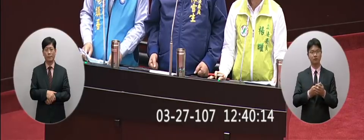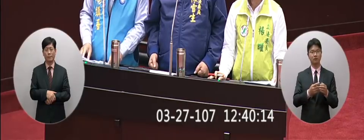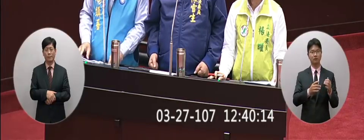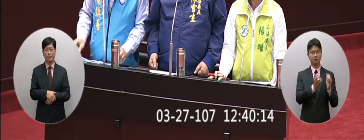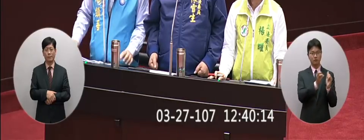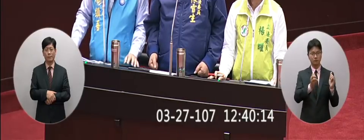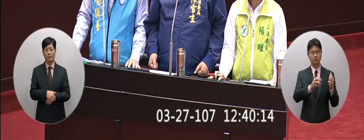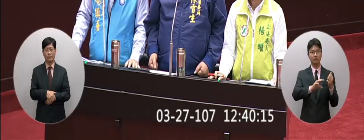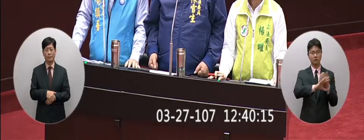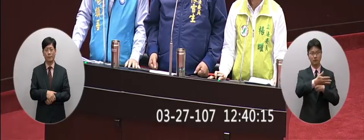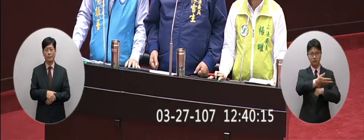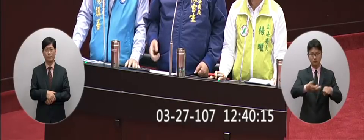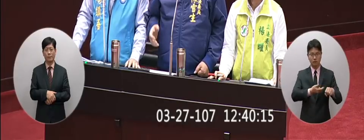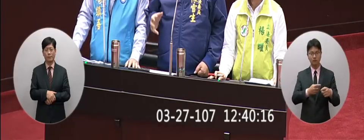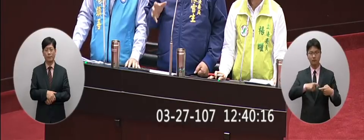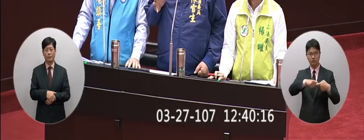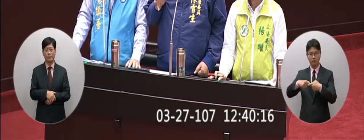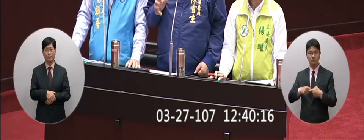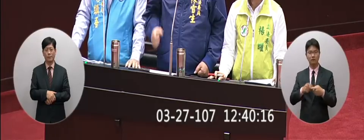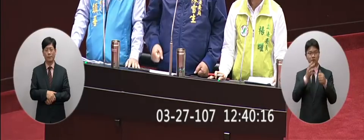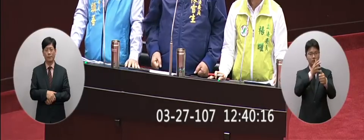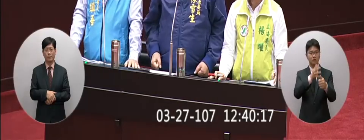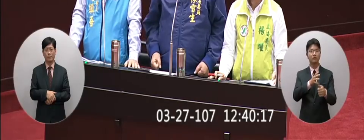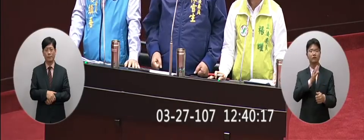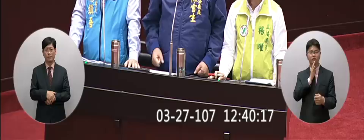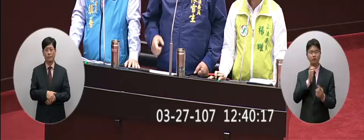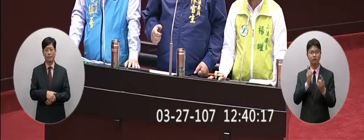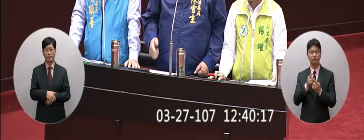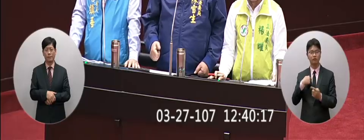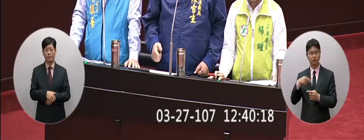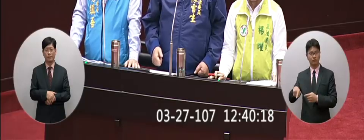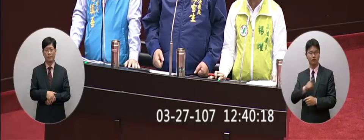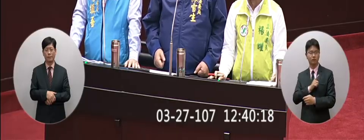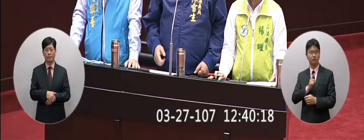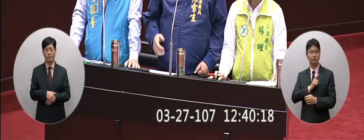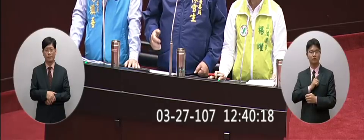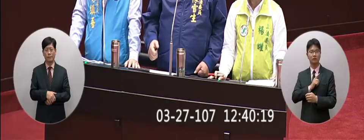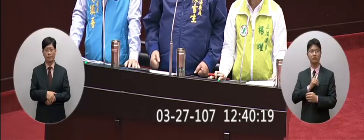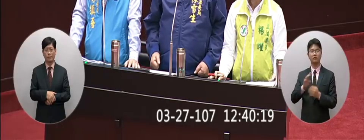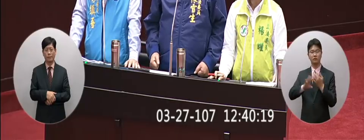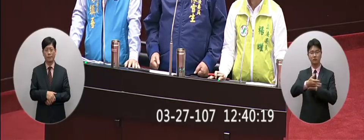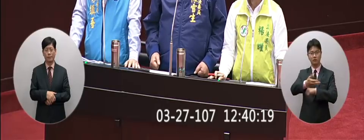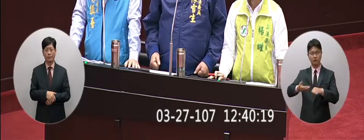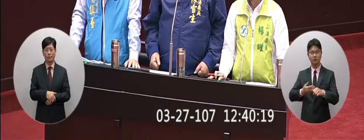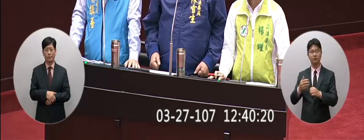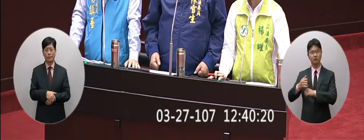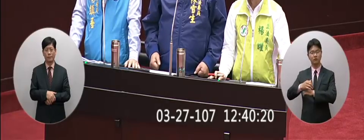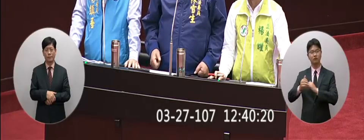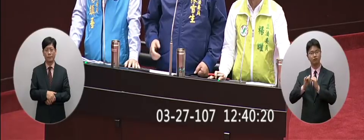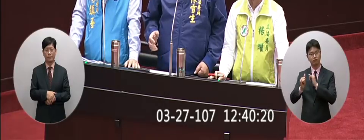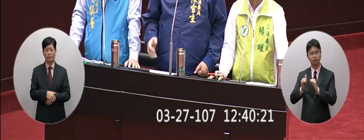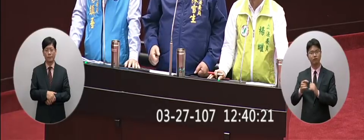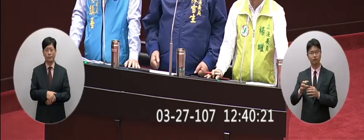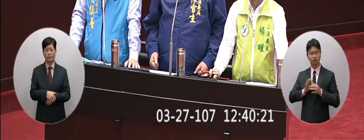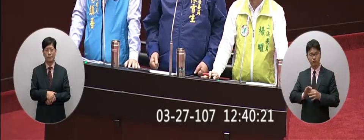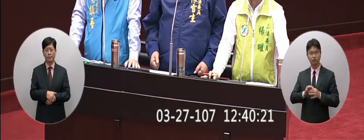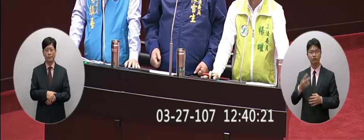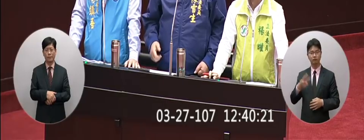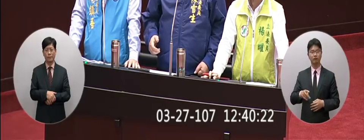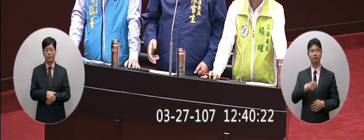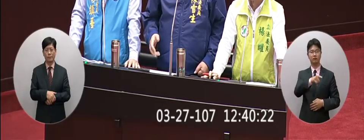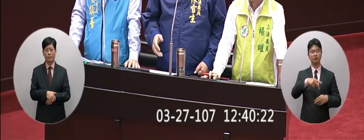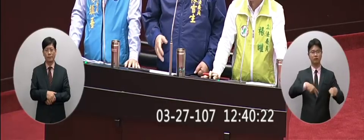联合质询，无非也就是对离岛地区的关注，我们也希望能够得到院长以及各部会的首